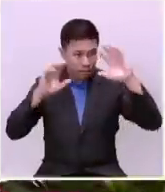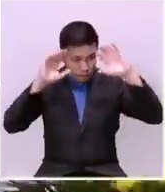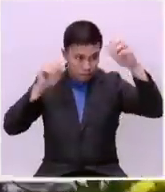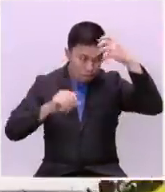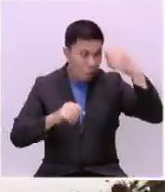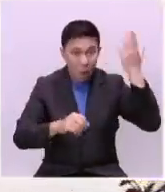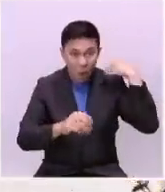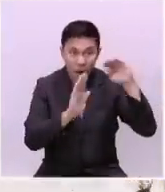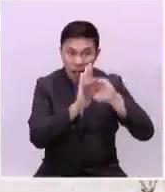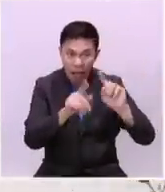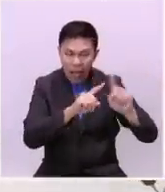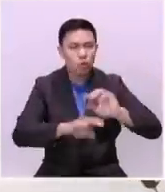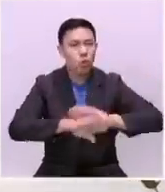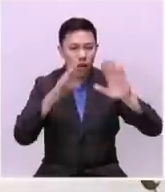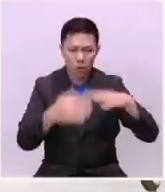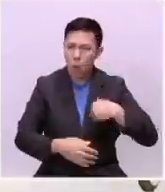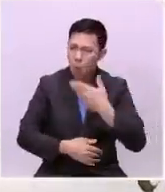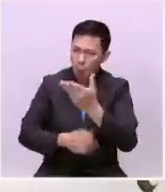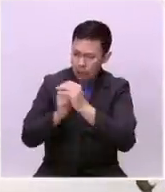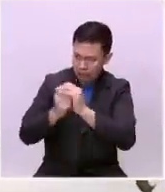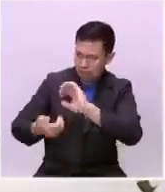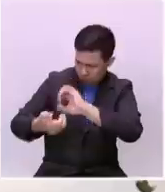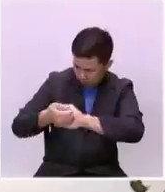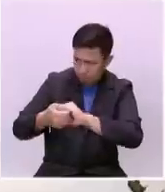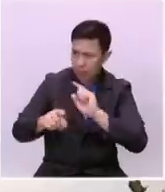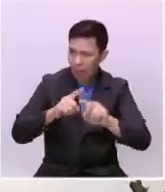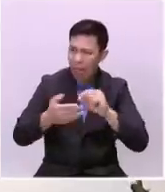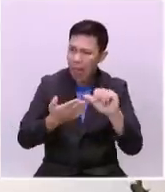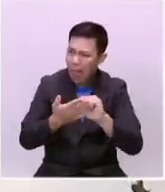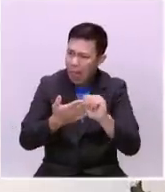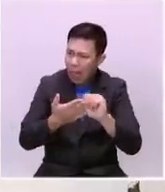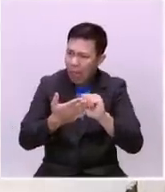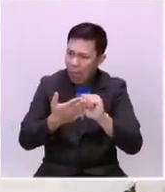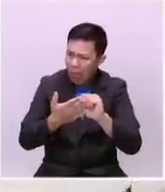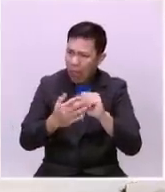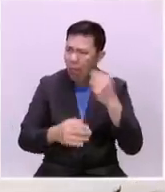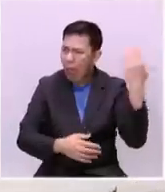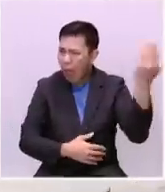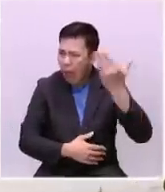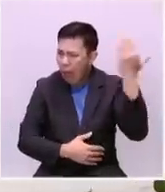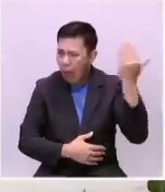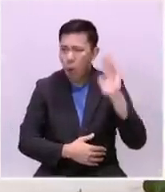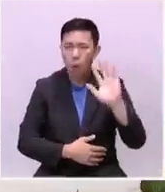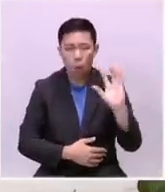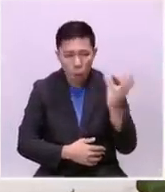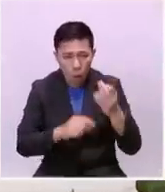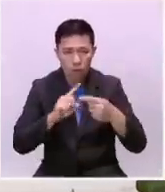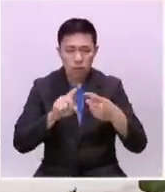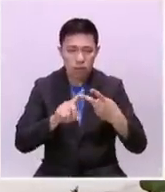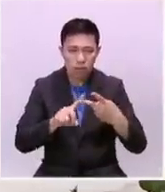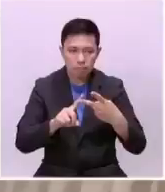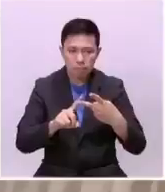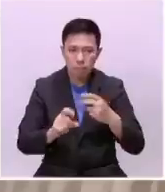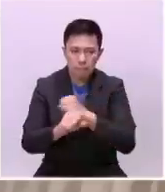ดังนั้นเนี่ยหลายประเด็นเลยต้องการความร่วมมือจากจีนต้องร่วมมือกันอย่างเช่นการแก้ไขสภาพภูมิอากาศของโลกนะคะรวมทั้งการ